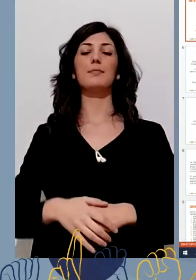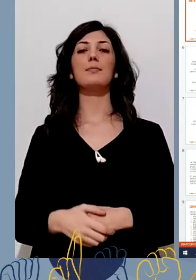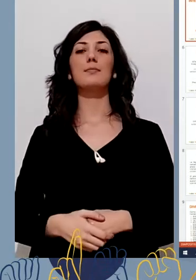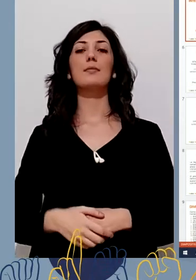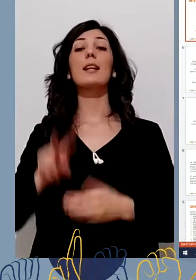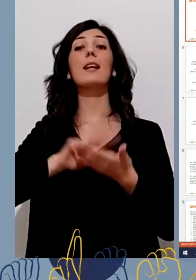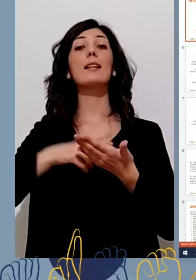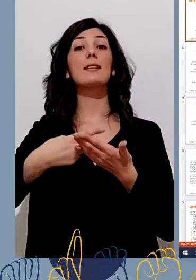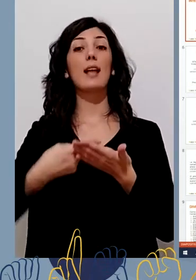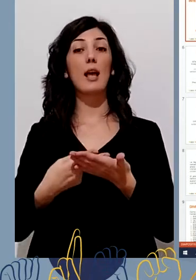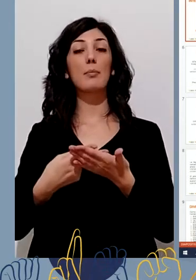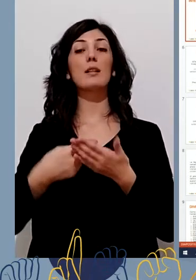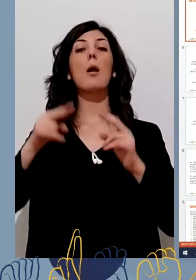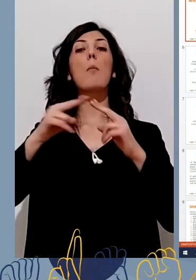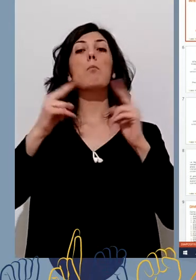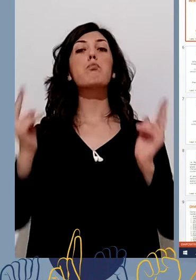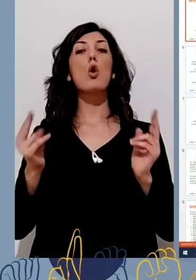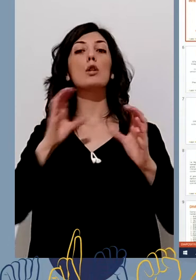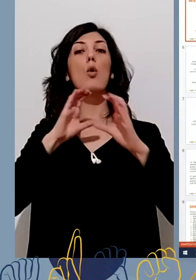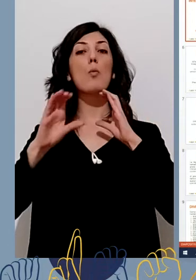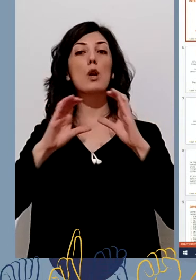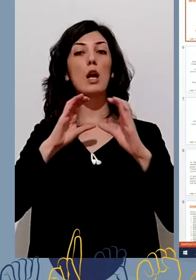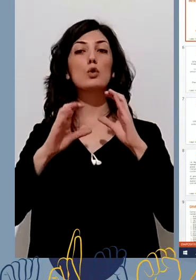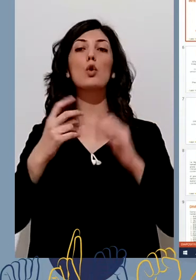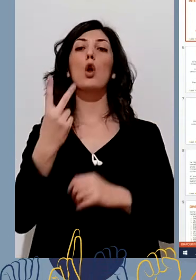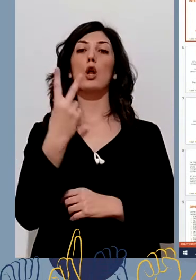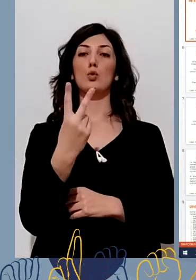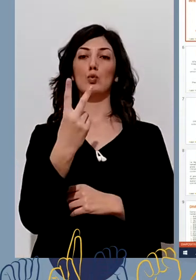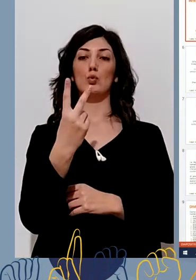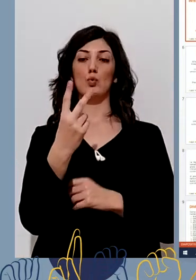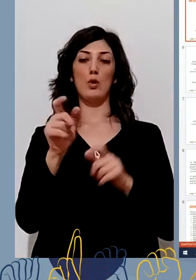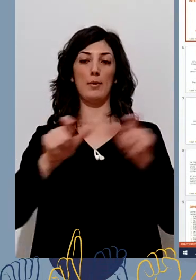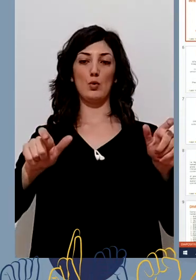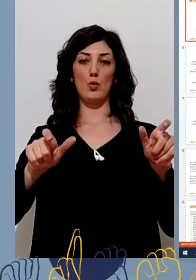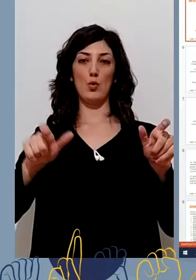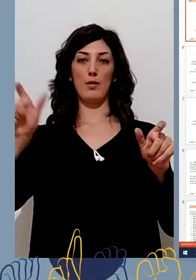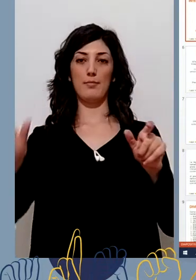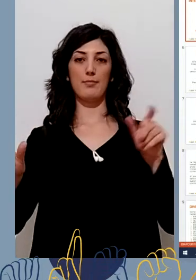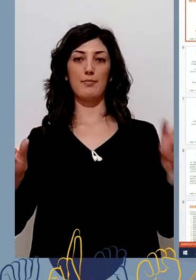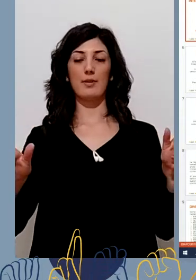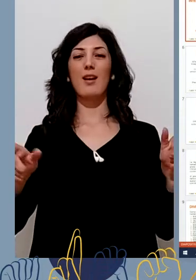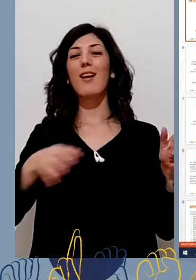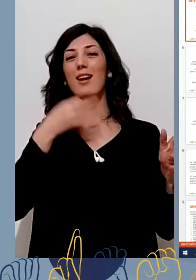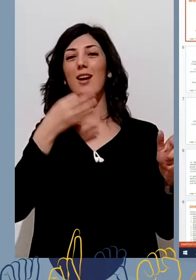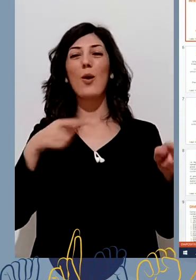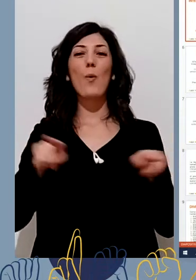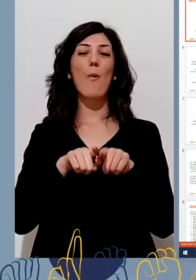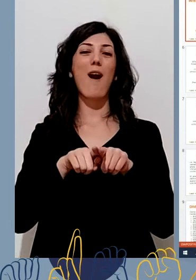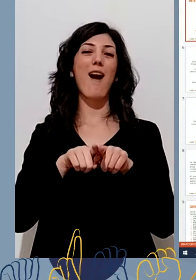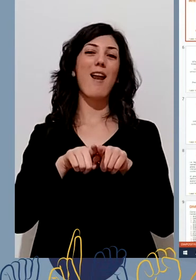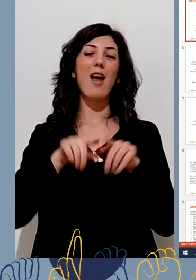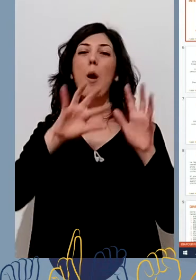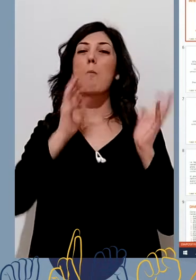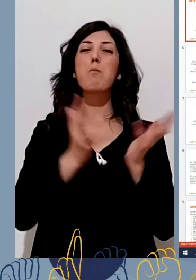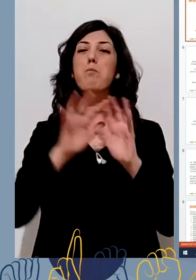il ponte di comunicazione fra due realtà, diciamo, certo. Esatto, fra il sordo e la persona udente. Prima si